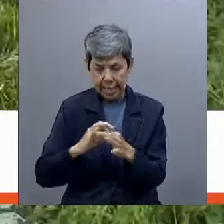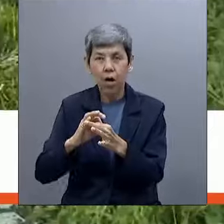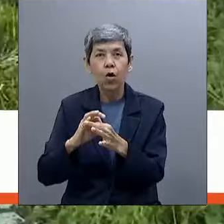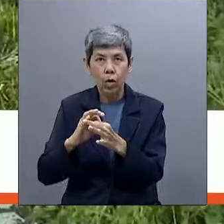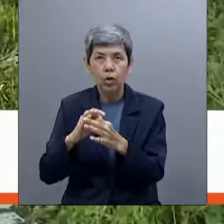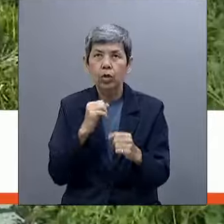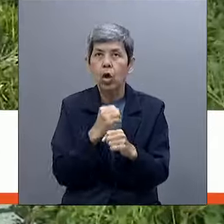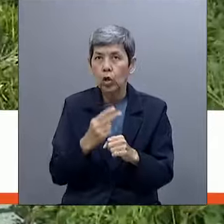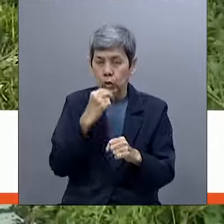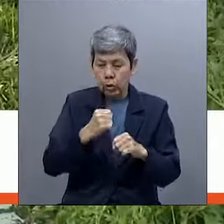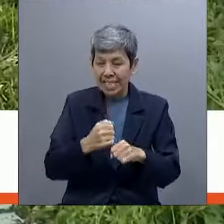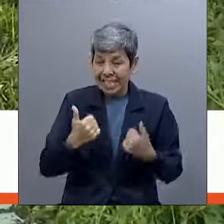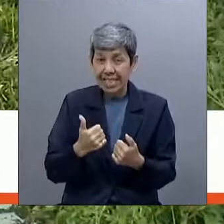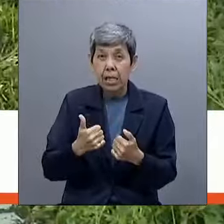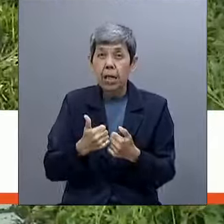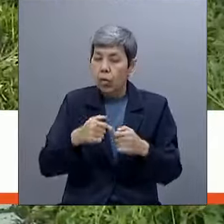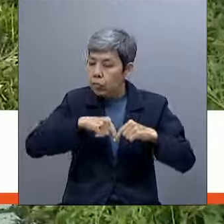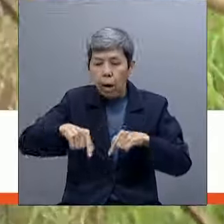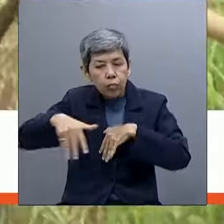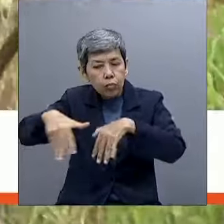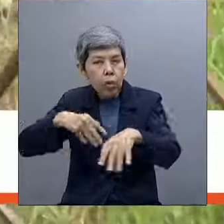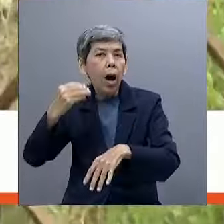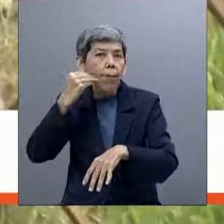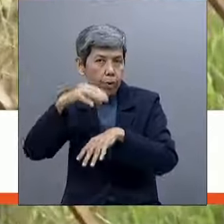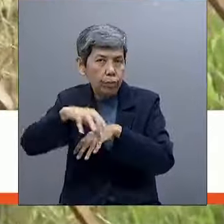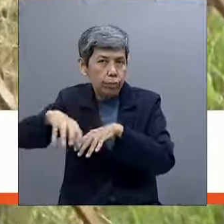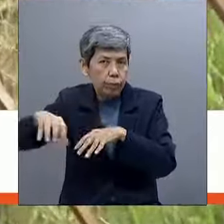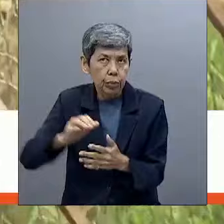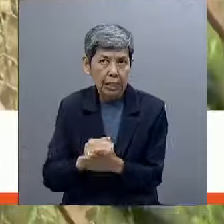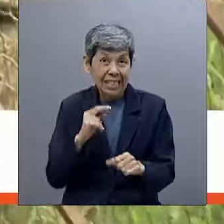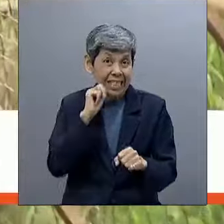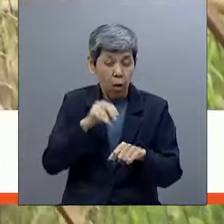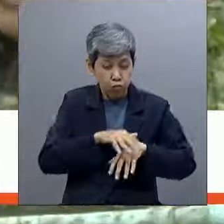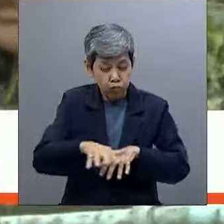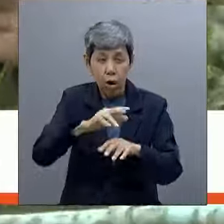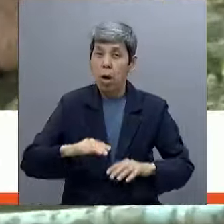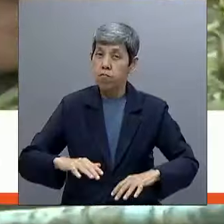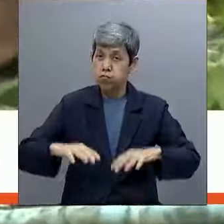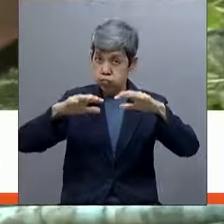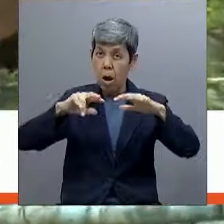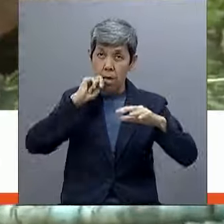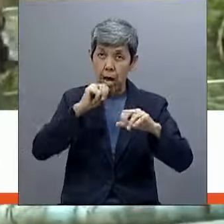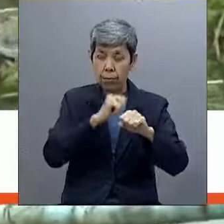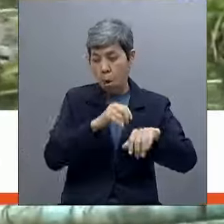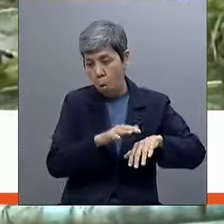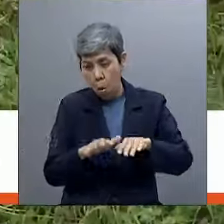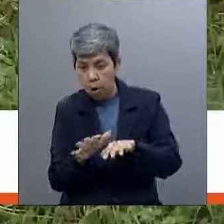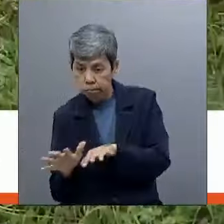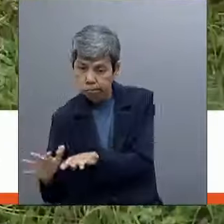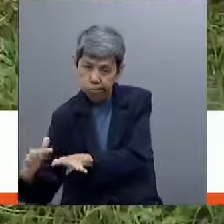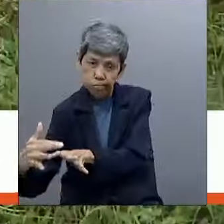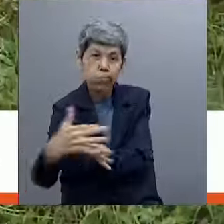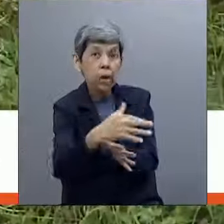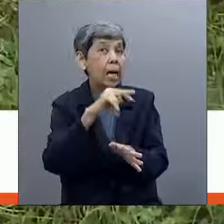องพญาใจซึ่งเป็นลำเหมืองที่เข้าสู่ชุมชนบ้านริมเหมืองเหนือครับหลังน้ำที่หลากเข้าทั่วพื้นที่ตำบลเหมืองง่ากำลังไหลย้อนกลับ